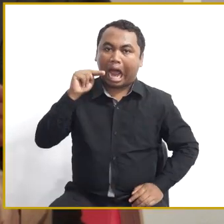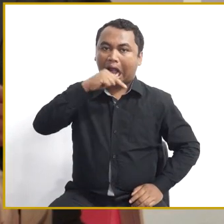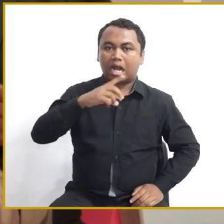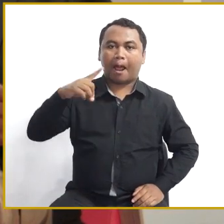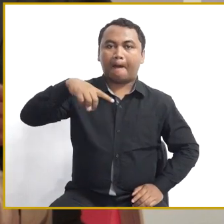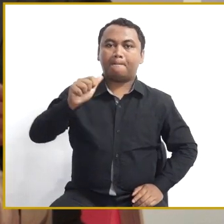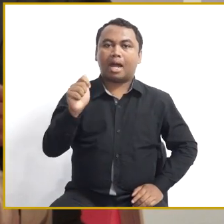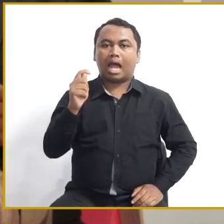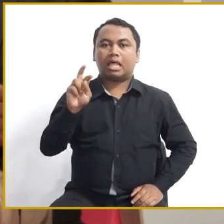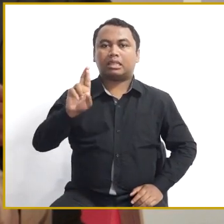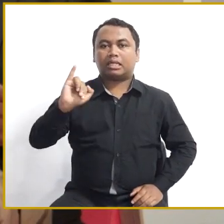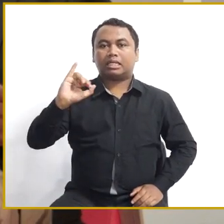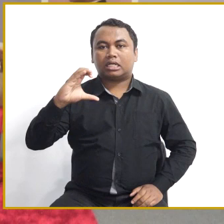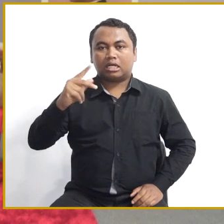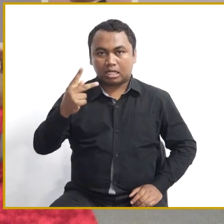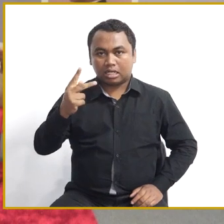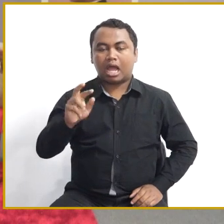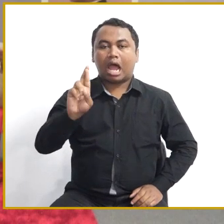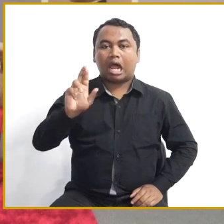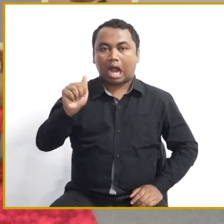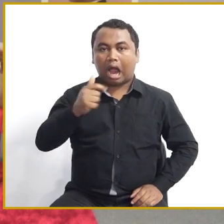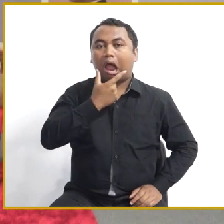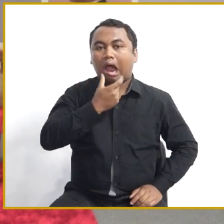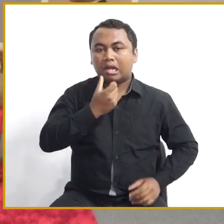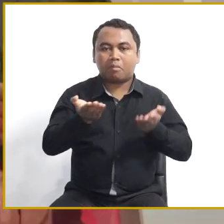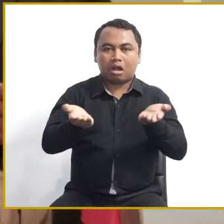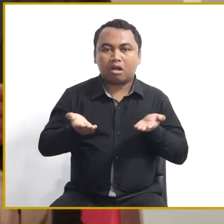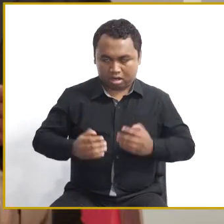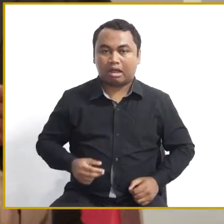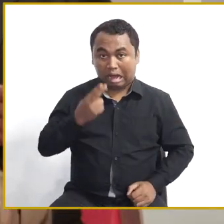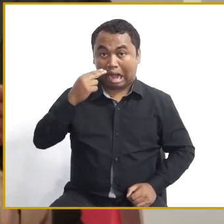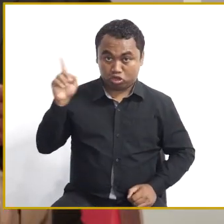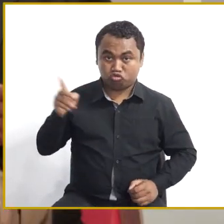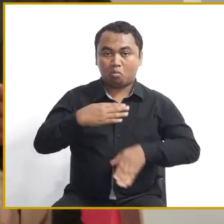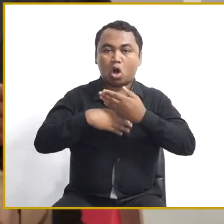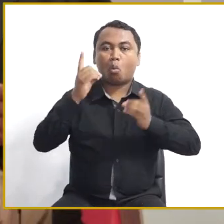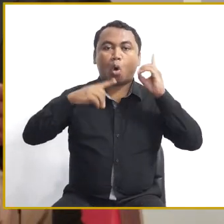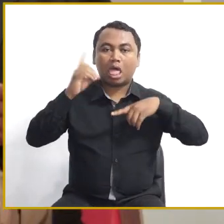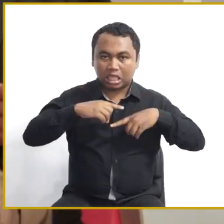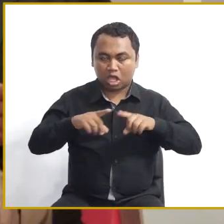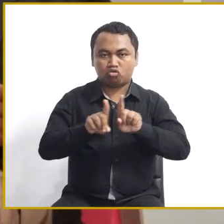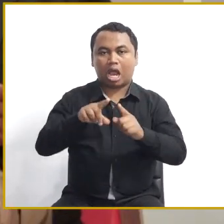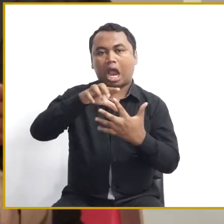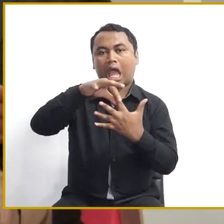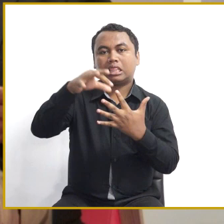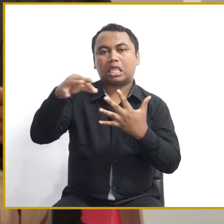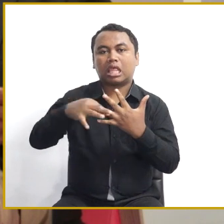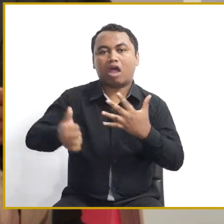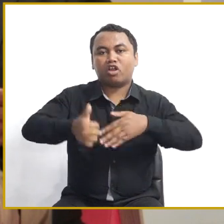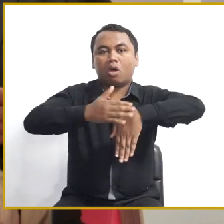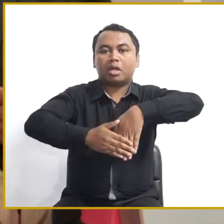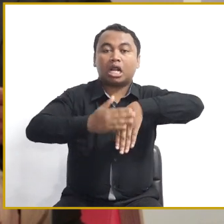Raharimanana izay mpanao politika ary efa candidat filoham-pirenena tamin'ny taona 2020